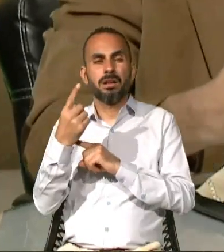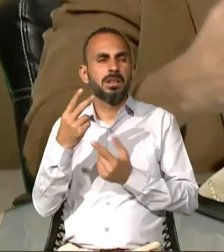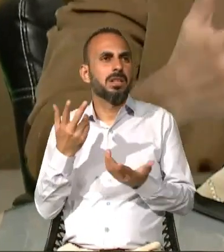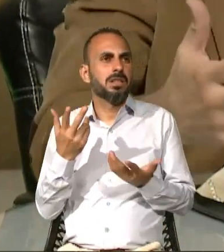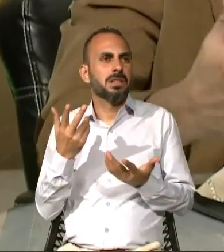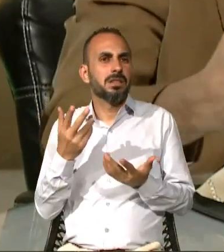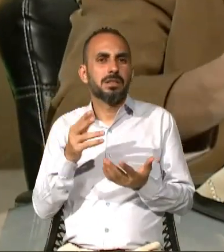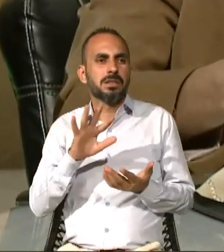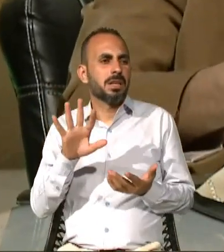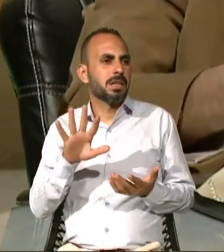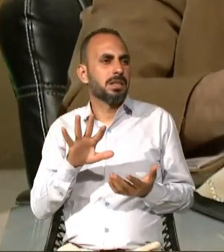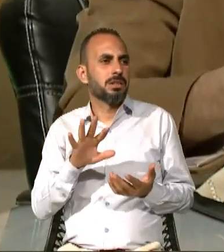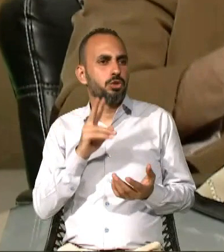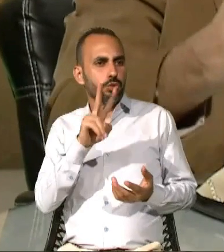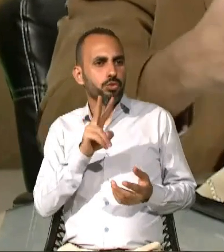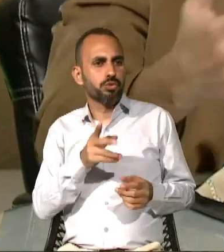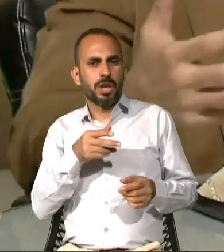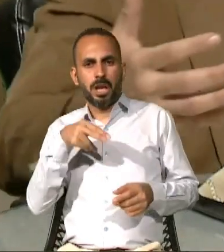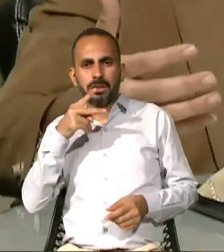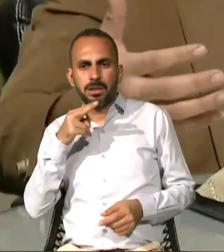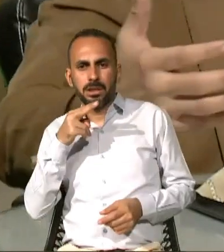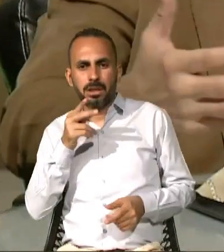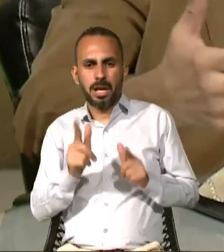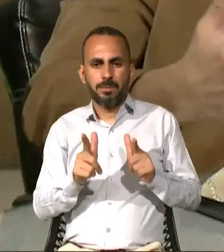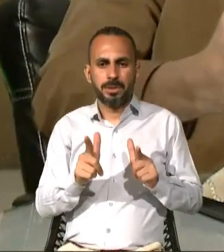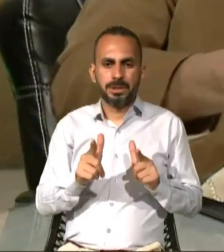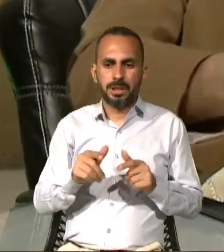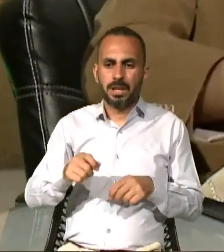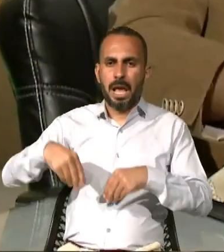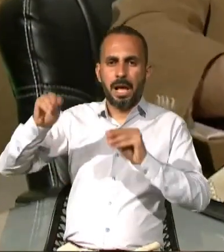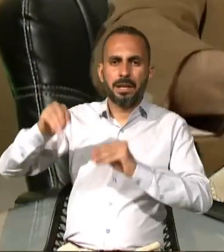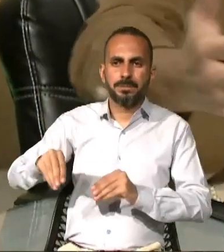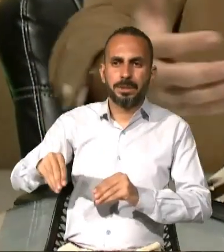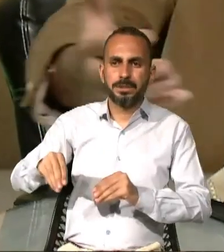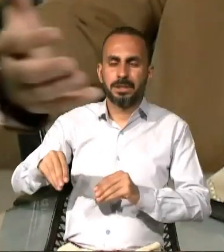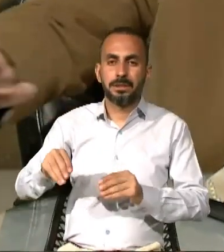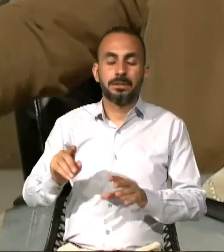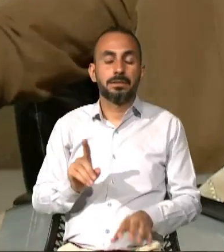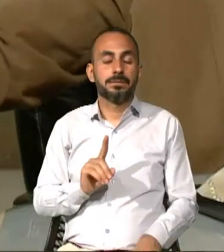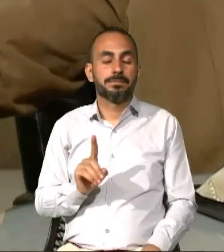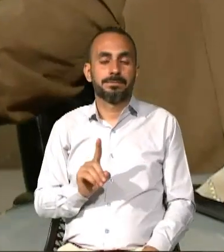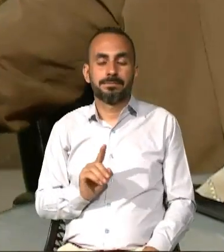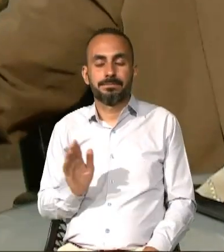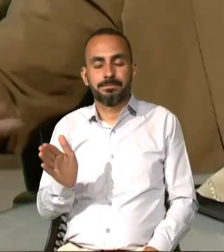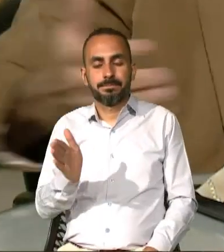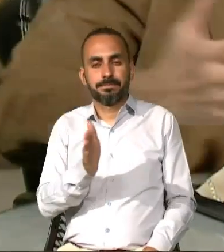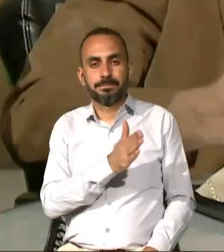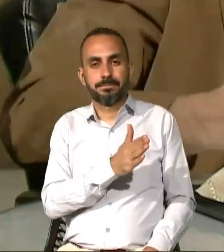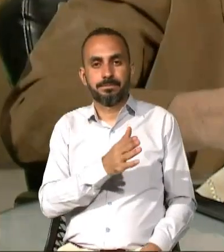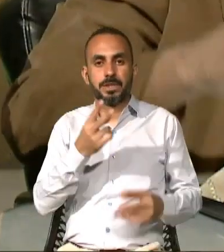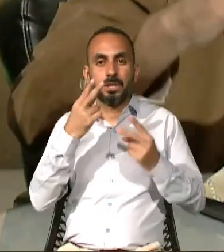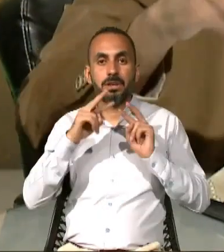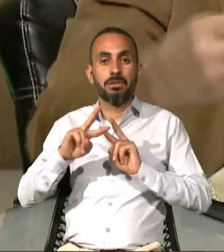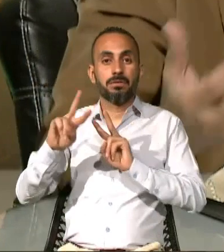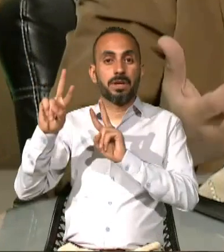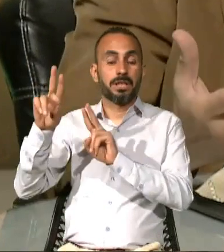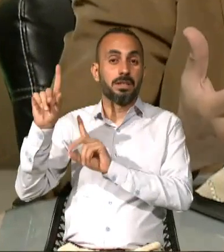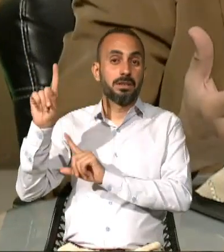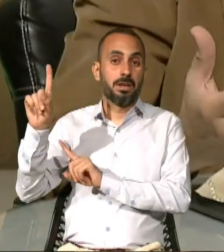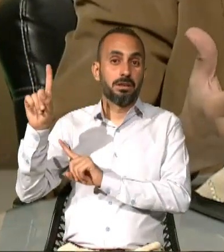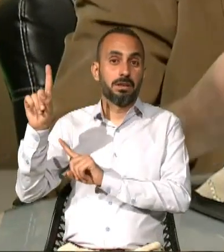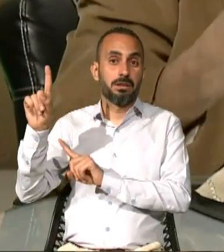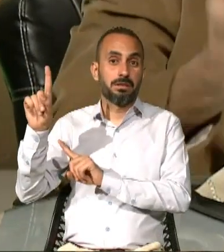وامريكا ومصر واللي بيحصل. طب ما ترفع عينك اني حواليك حصاد كثير قوي. ربنا بيقول لك فيه ارفع